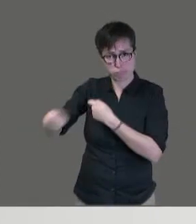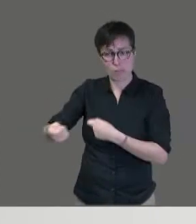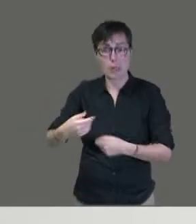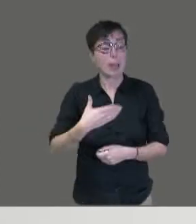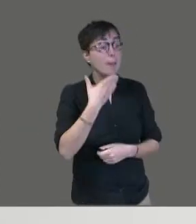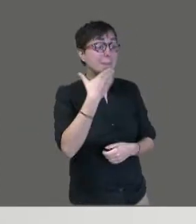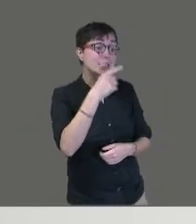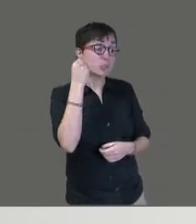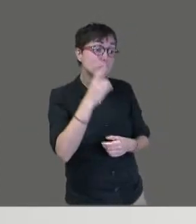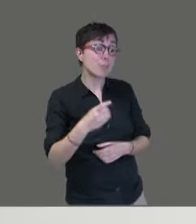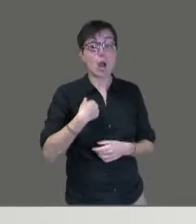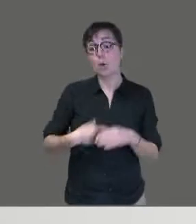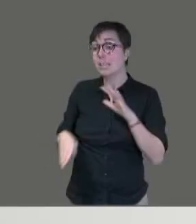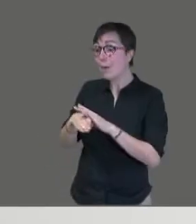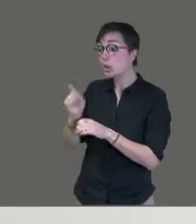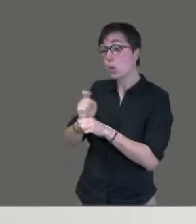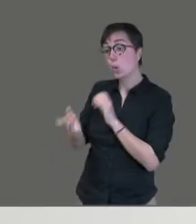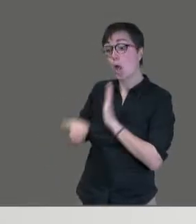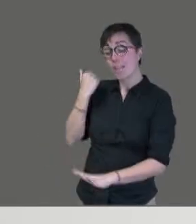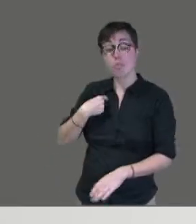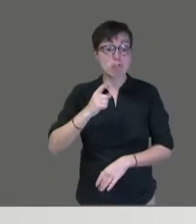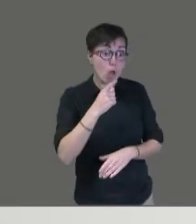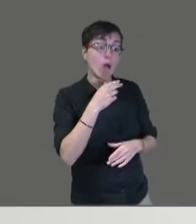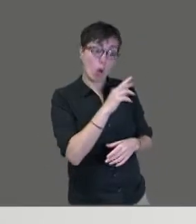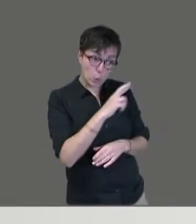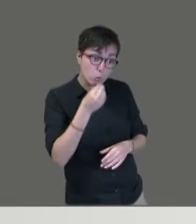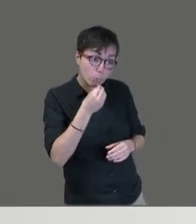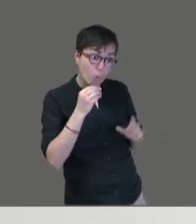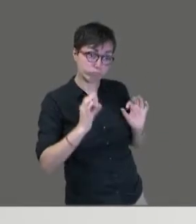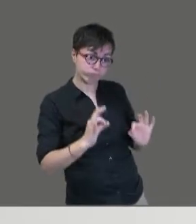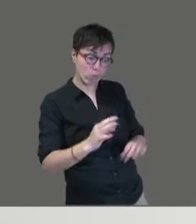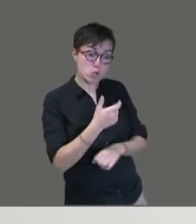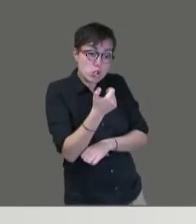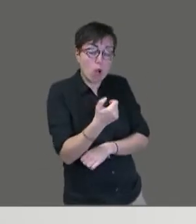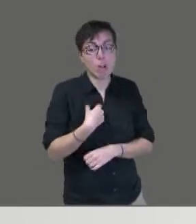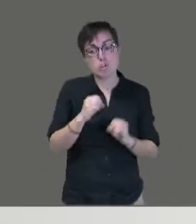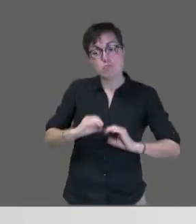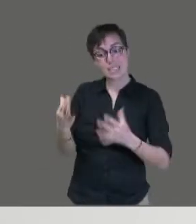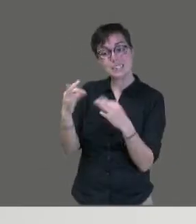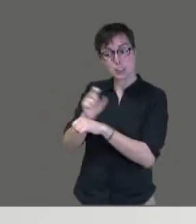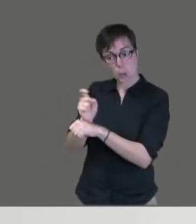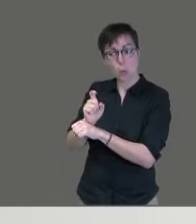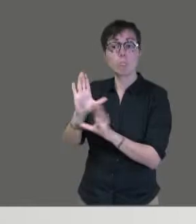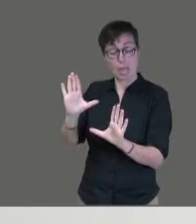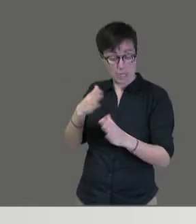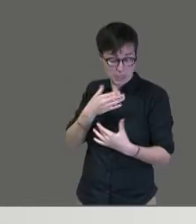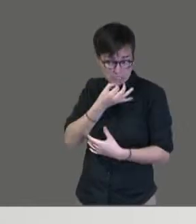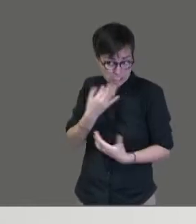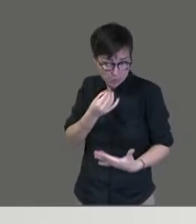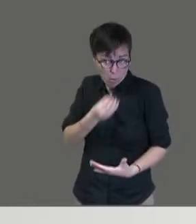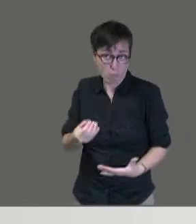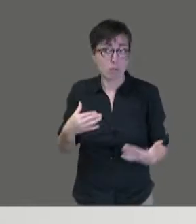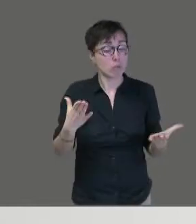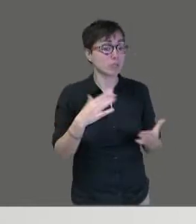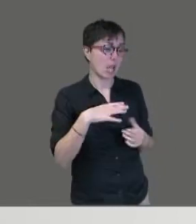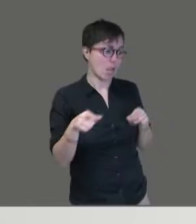pris des secondes au début, Monsieur le Président. Non, je vous les ai fait rétablir. J'y ai bien veillé. Mais je vous laisse encore 10 secondes, mais je vous les ai fait rétablir. Allez-y. C'est l'un ou